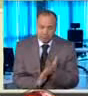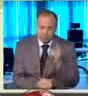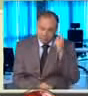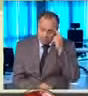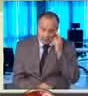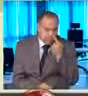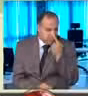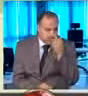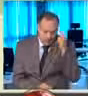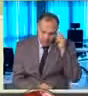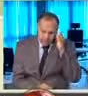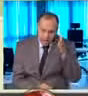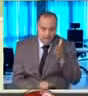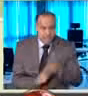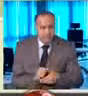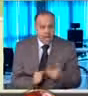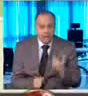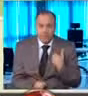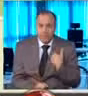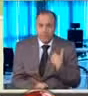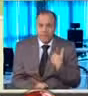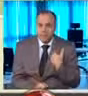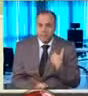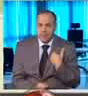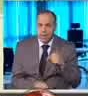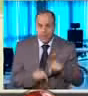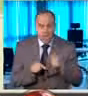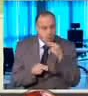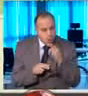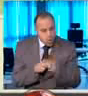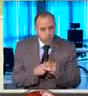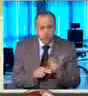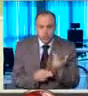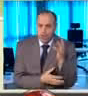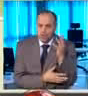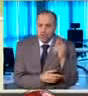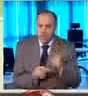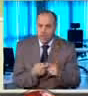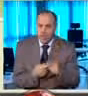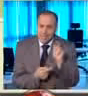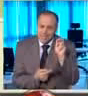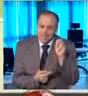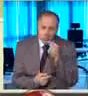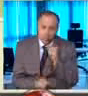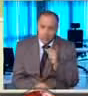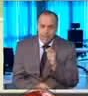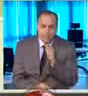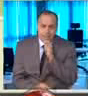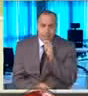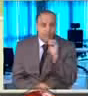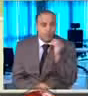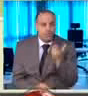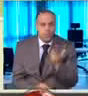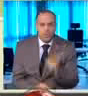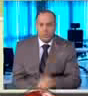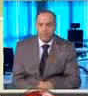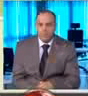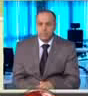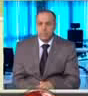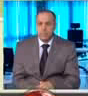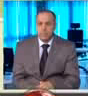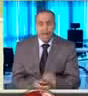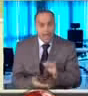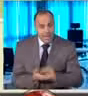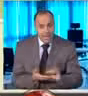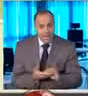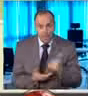التجأت للفلاحة، غرست اللوز غرست الزيتون، ما بقت لي المشكلة معناها في الأمور الإدارية،